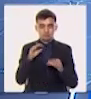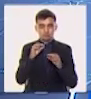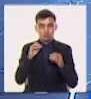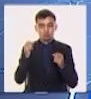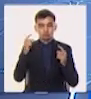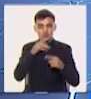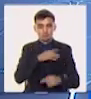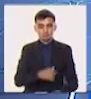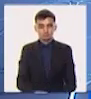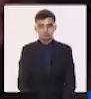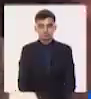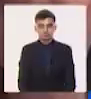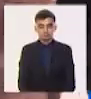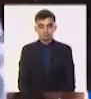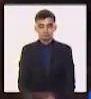біліп қайтқан еді.